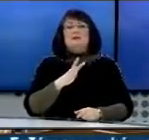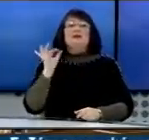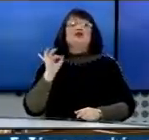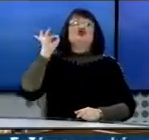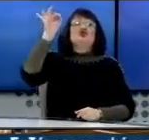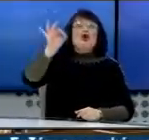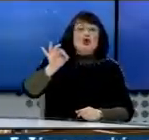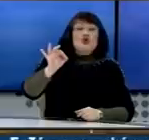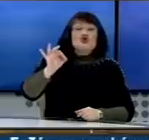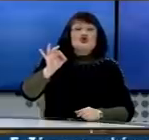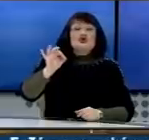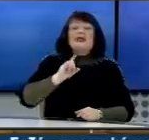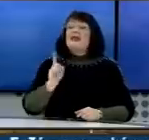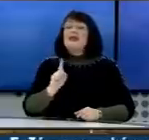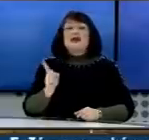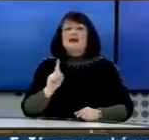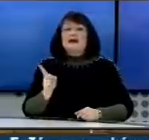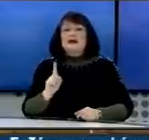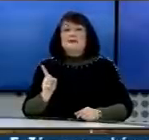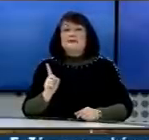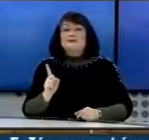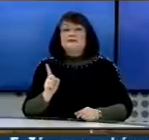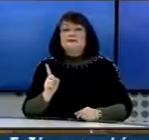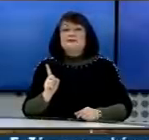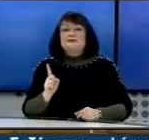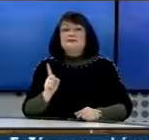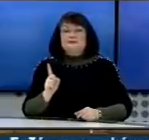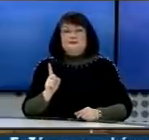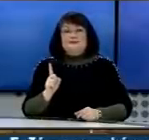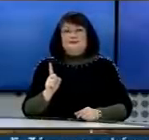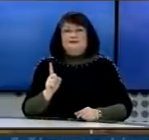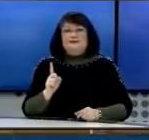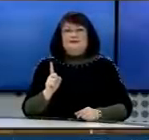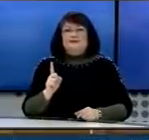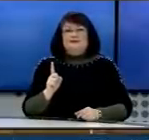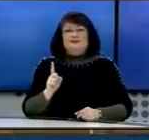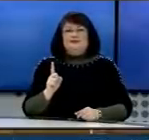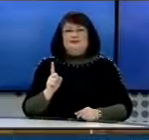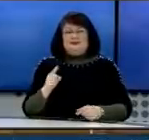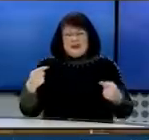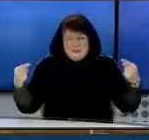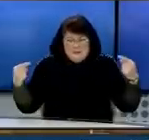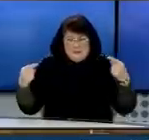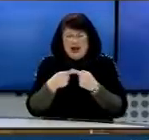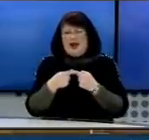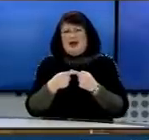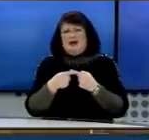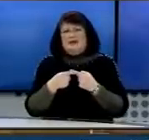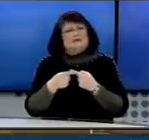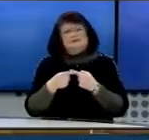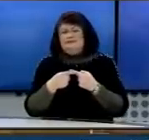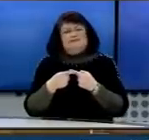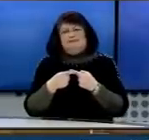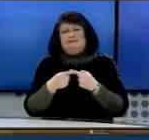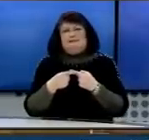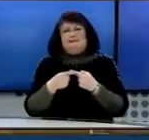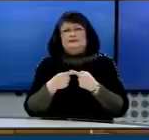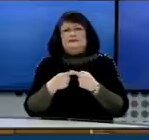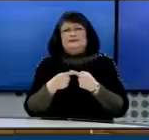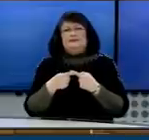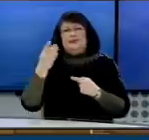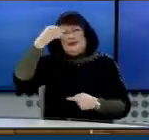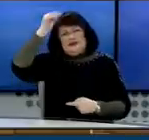μου δεν είναι να συμβάλλω στο τοξικό κλίμα στο οποίο αισθάνεται άνετα